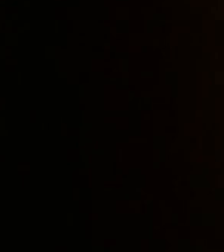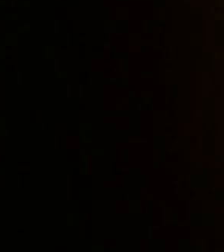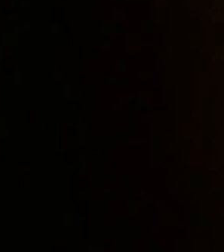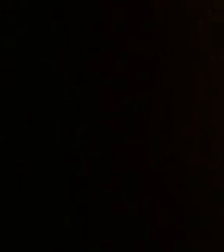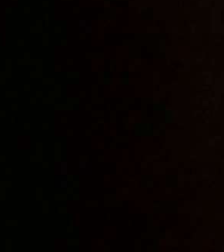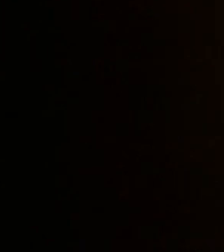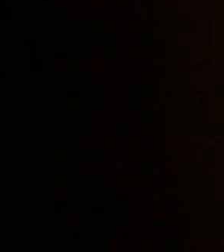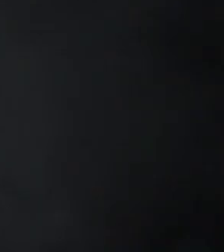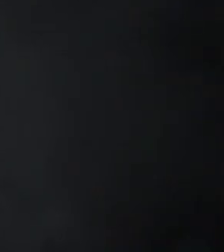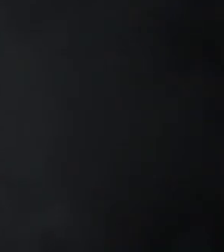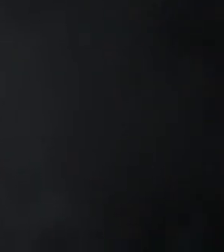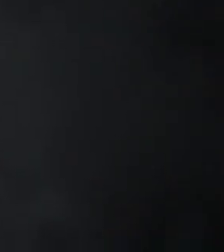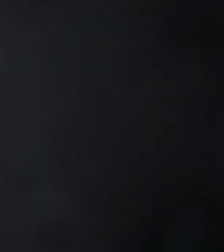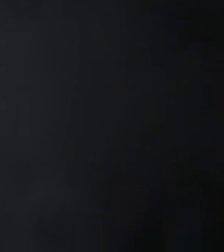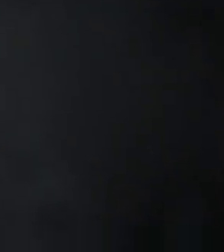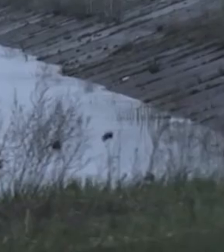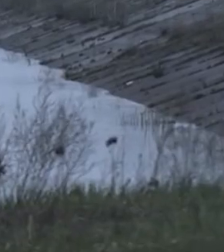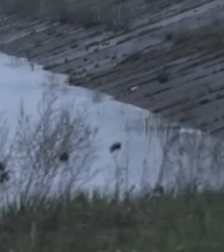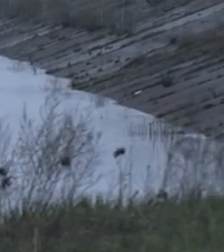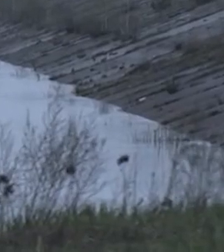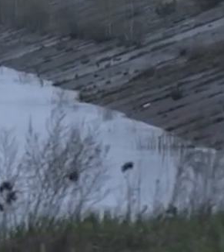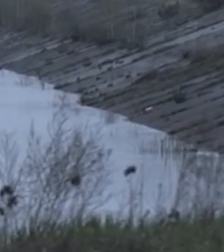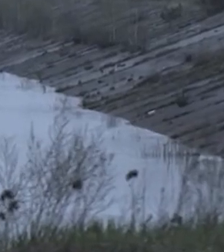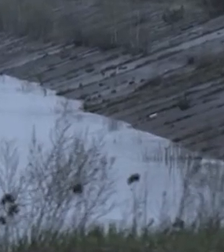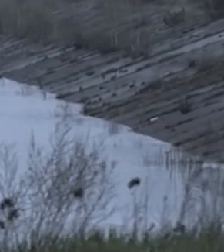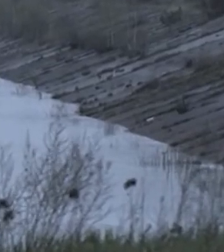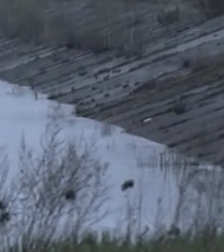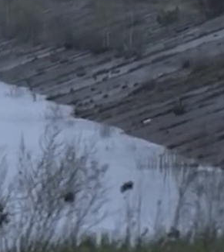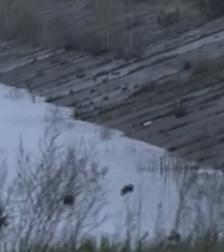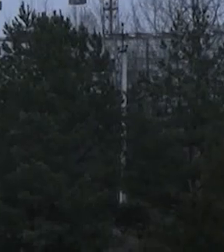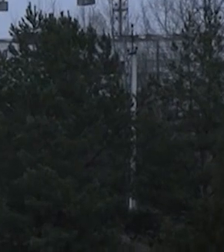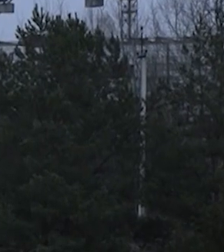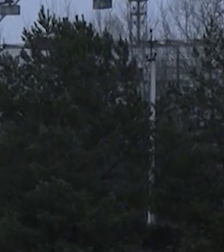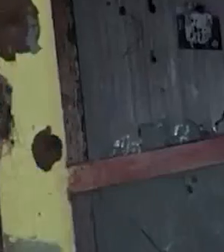днів. І вона вистояла.